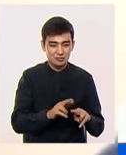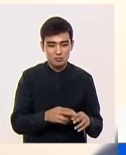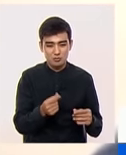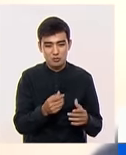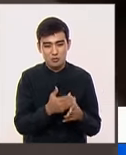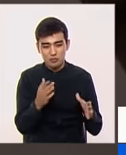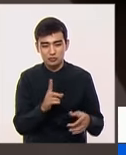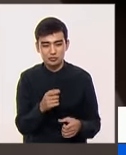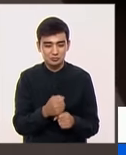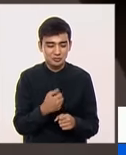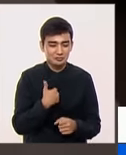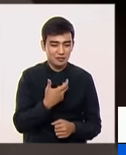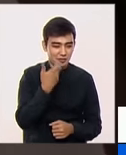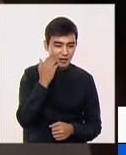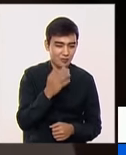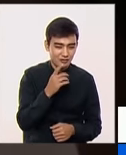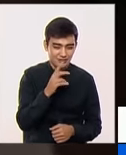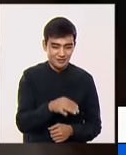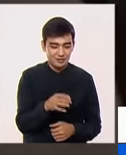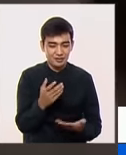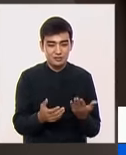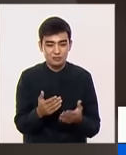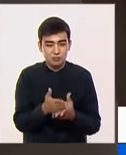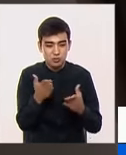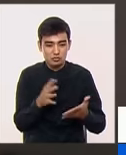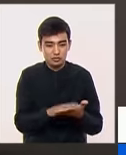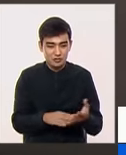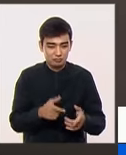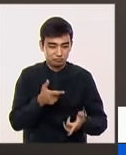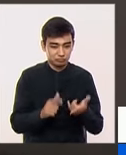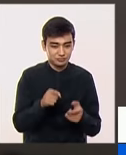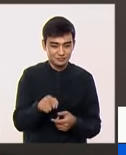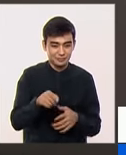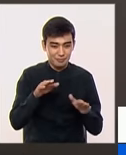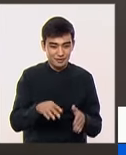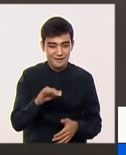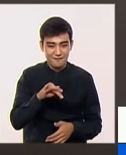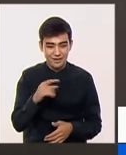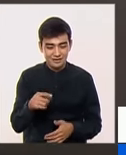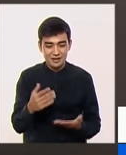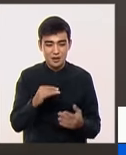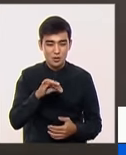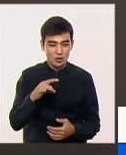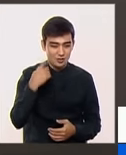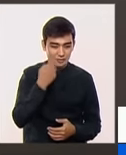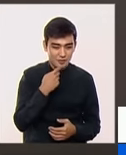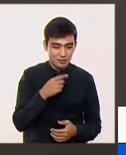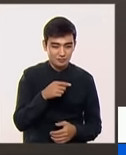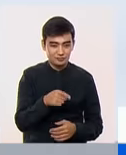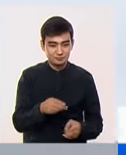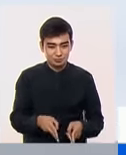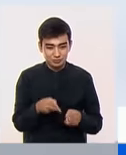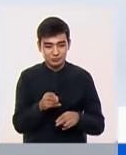что-то вообще а на самом деле чем больше обращений будет на конкретного на конкретно физические юридическое лицо по фактам мошенничества